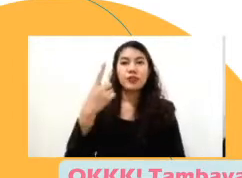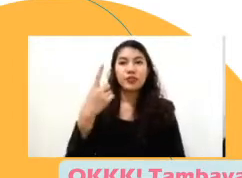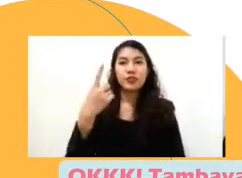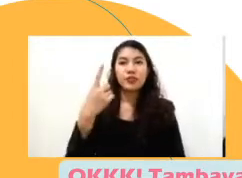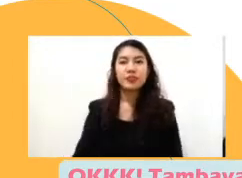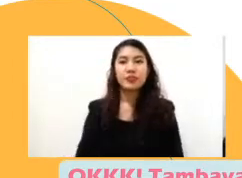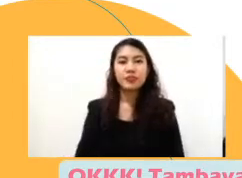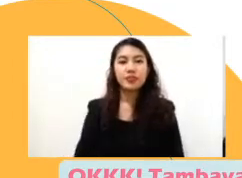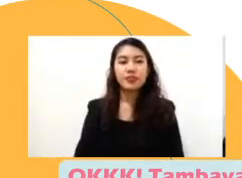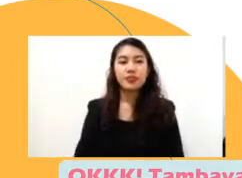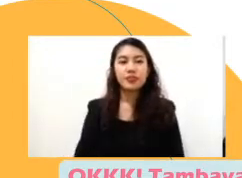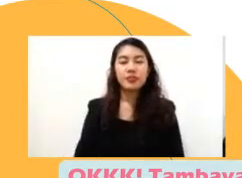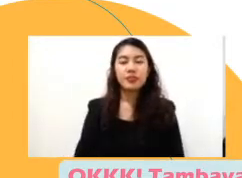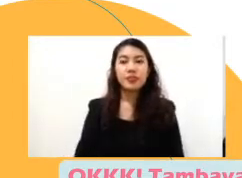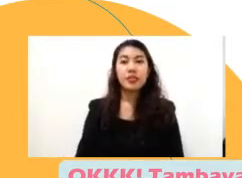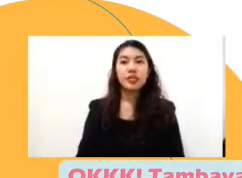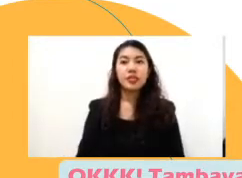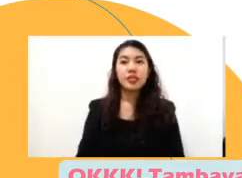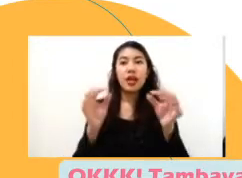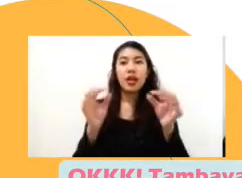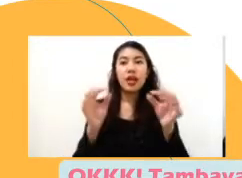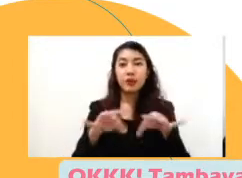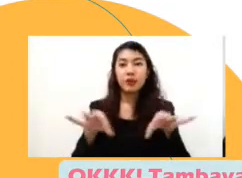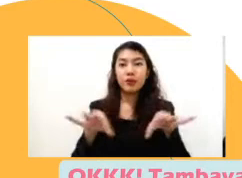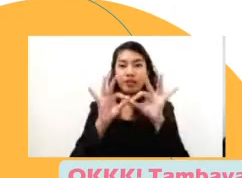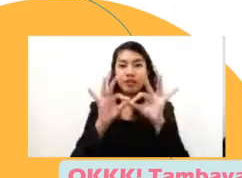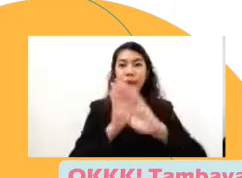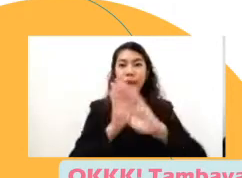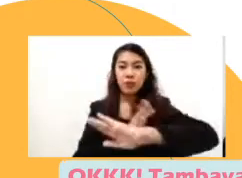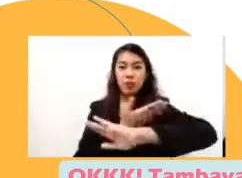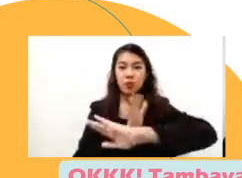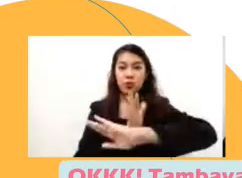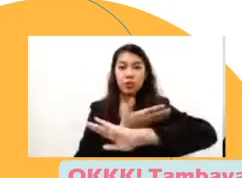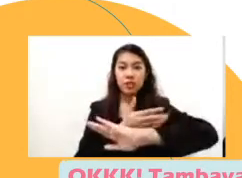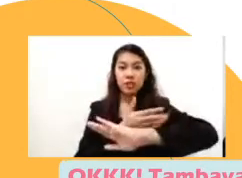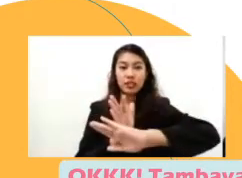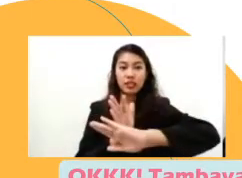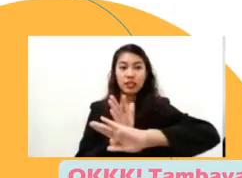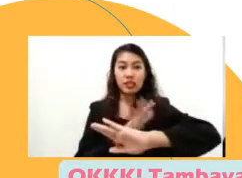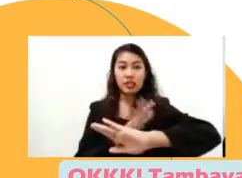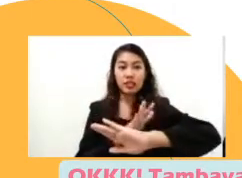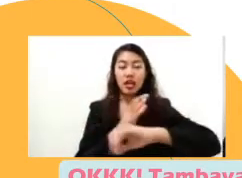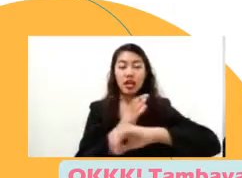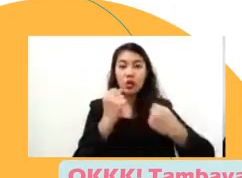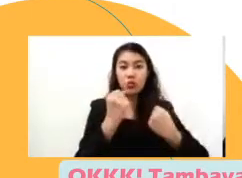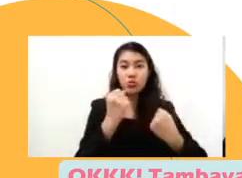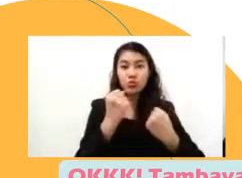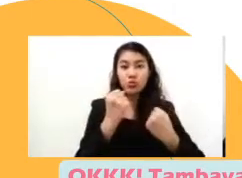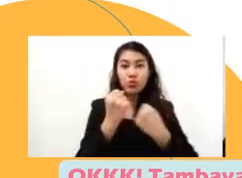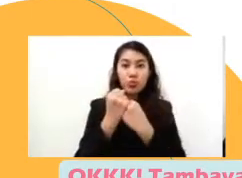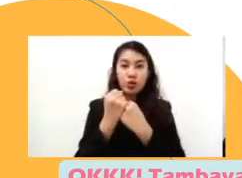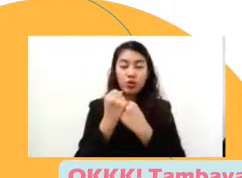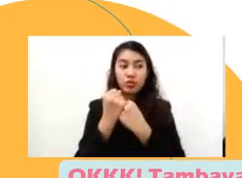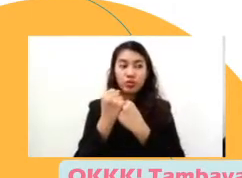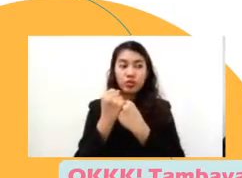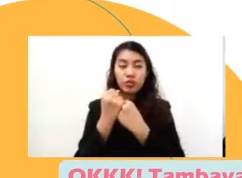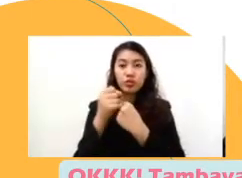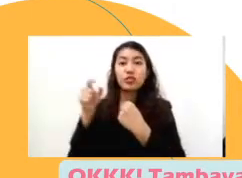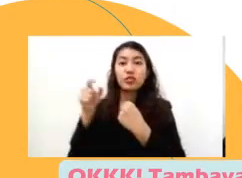at ito yung pinakamahalaga, ang music sa kanta ay nagbibigay ng suporta sa